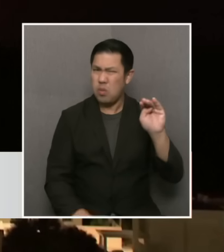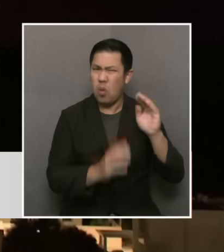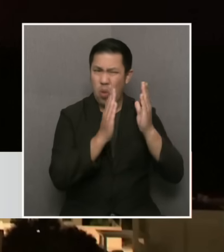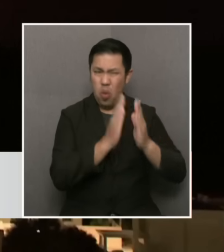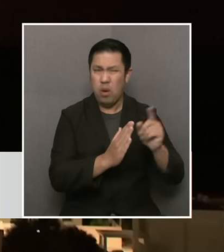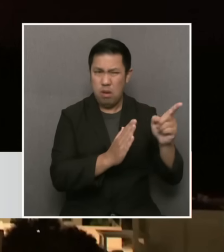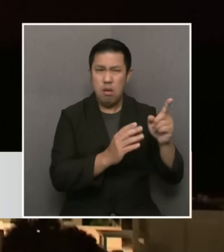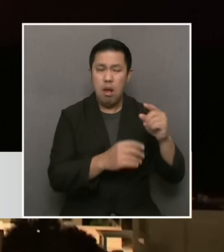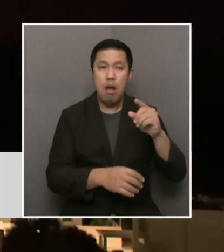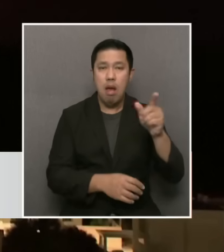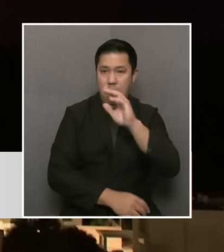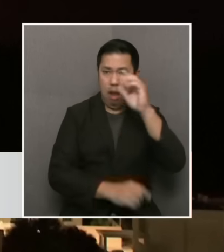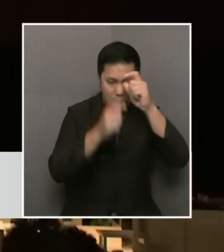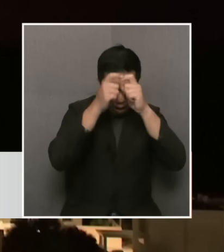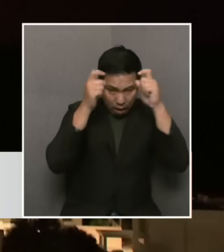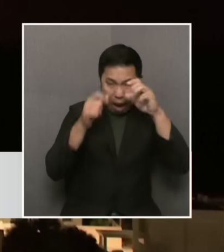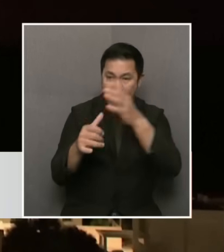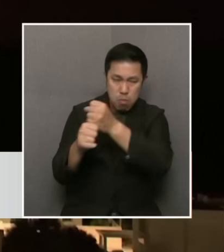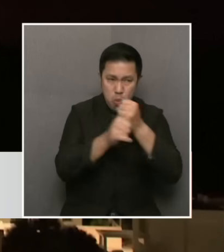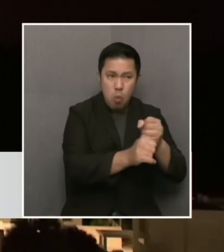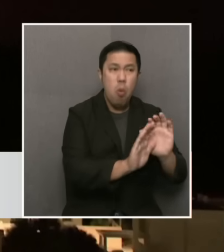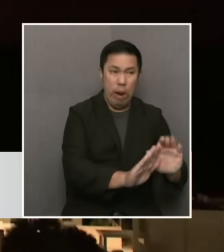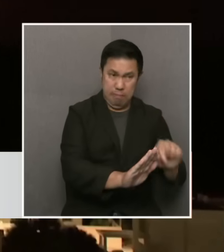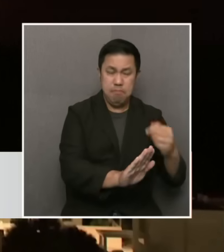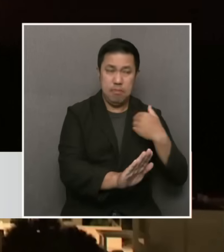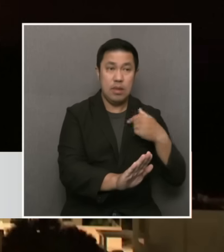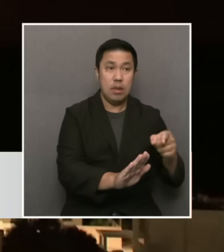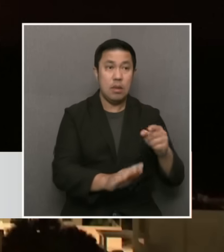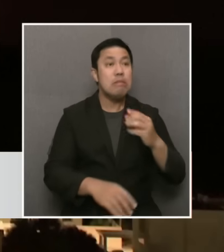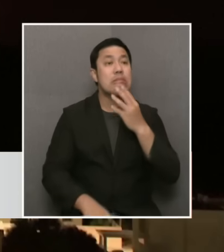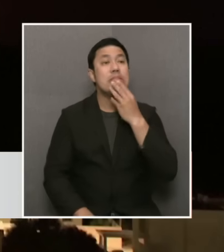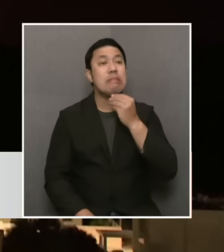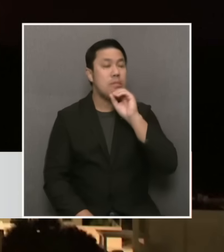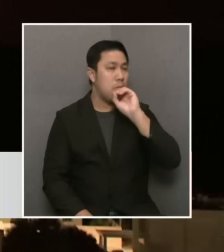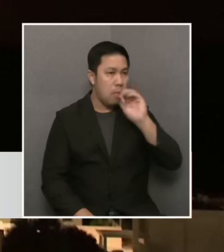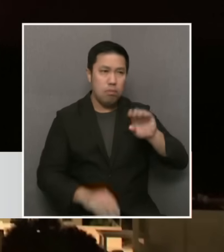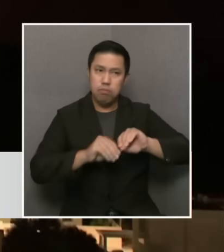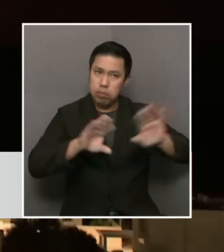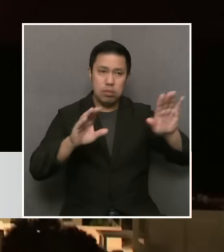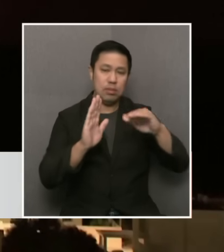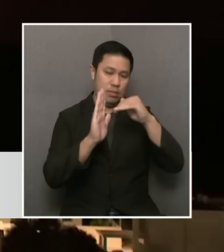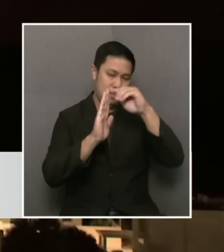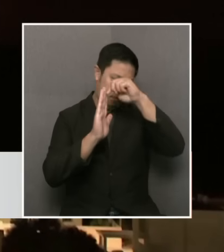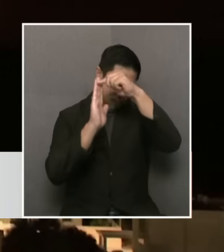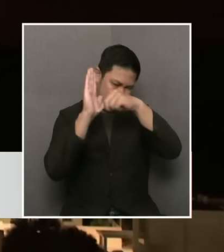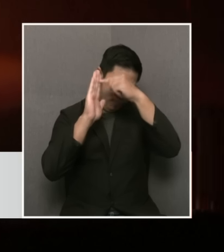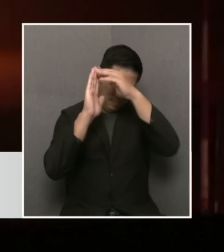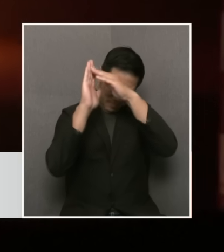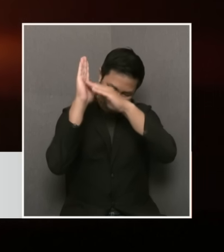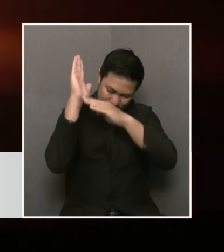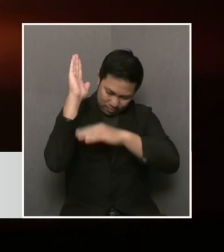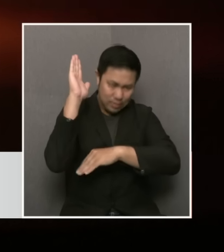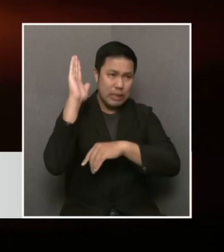เมื่อวานนี้กองทัพอิสราเอลประกาศขยายการโจมตีฮามาสไปทั่วทั้งกาซาเหนือจรดใต้เปิดศึก